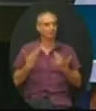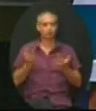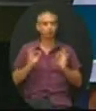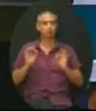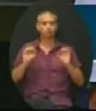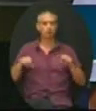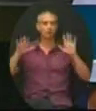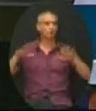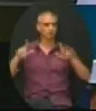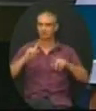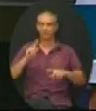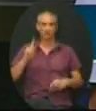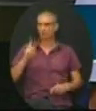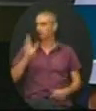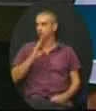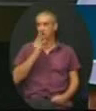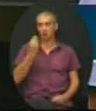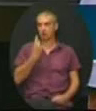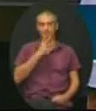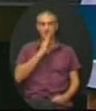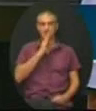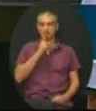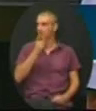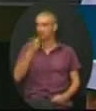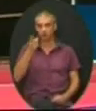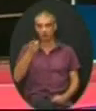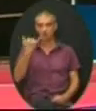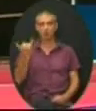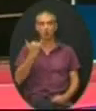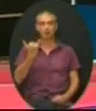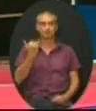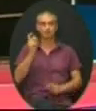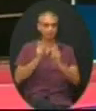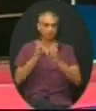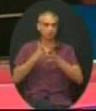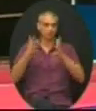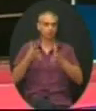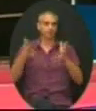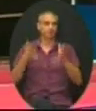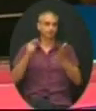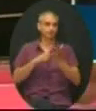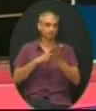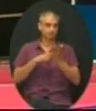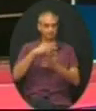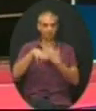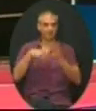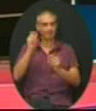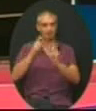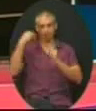שלטון מוסלמי. יש עוד בעיה, לא רק... הם שם, כל הזמן האוכלוסייה גדלה, כי הם מתערבבים עם